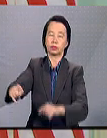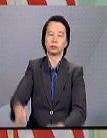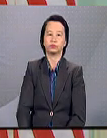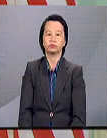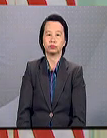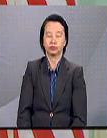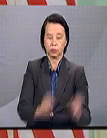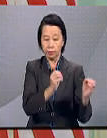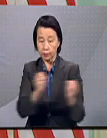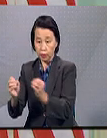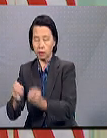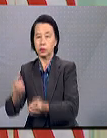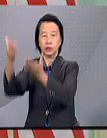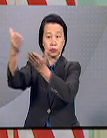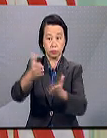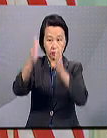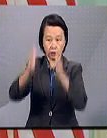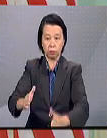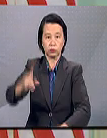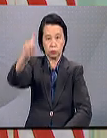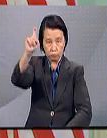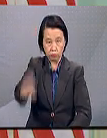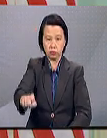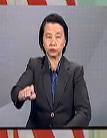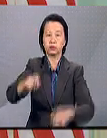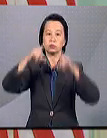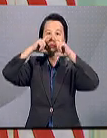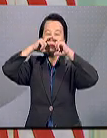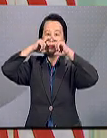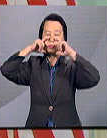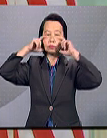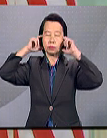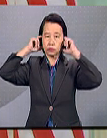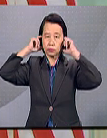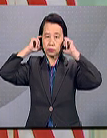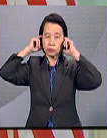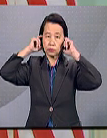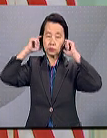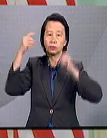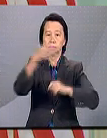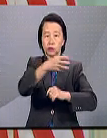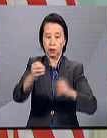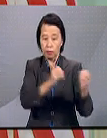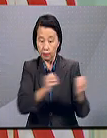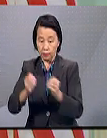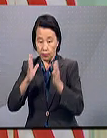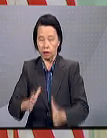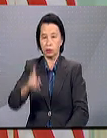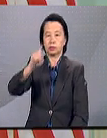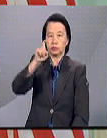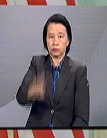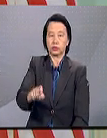Penganjur dan tetamu digalakkan memakai pelitup muka, dan penganjur mesti